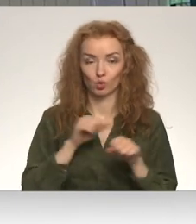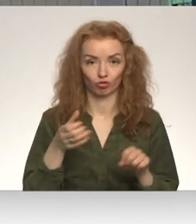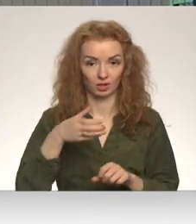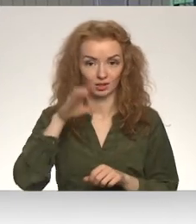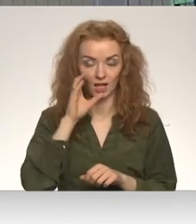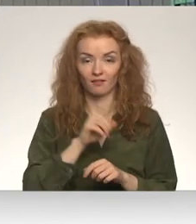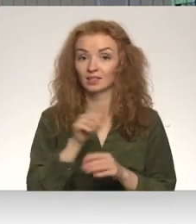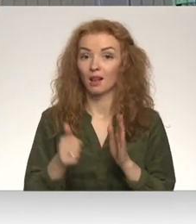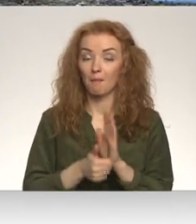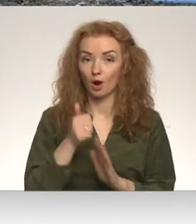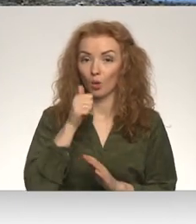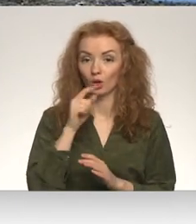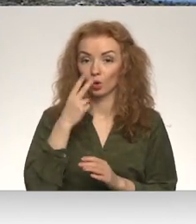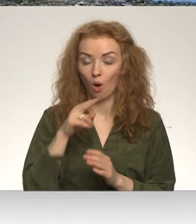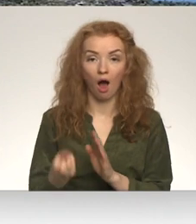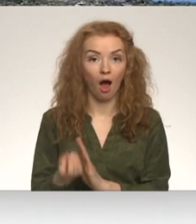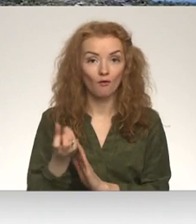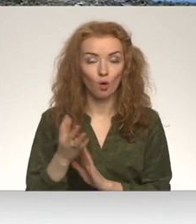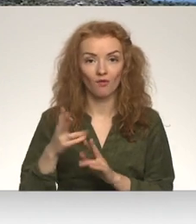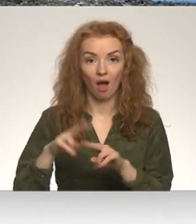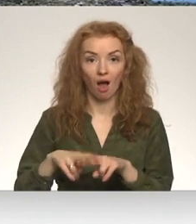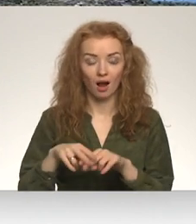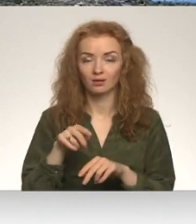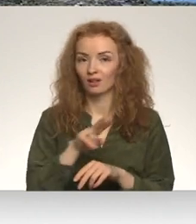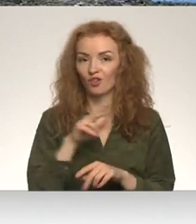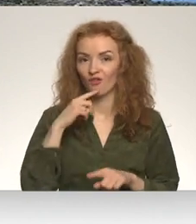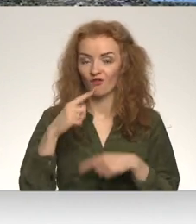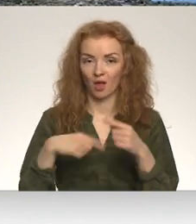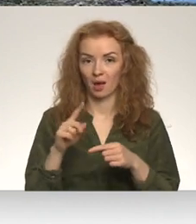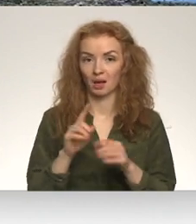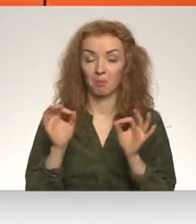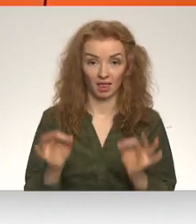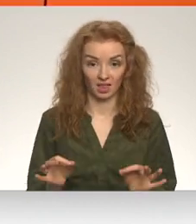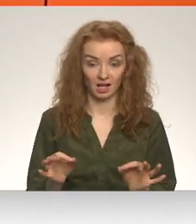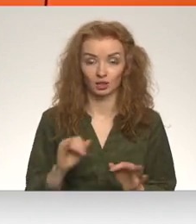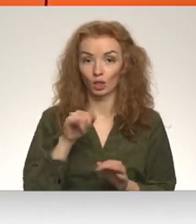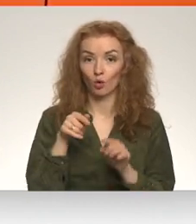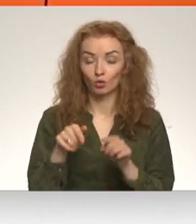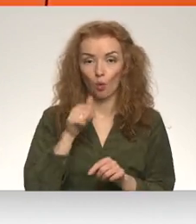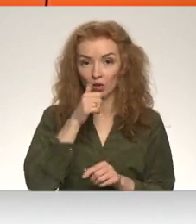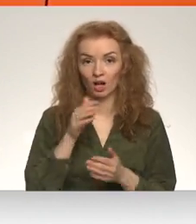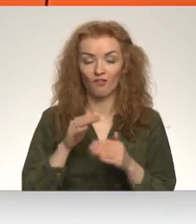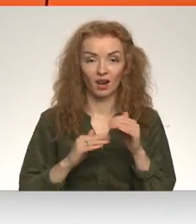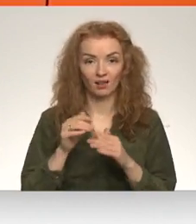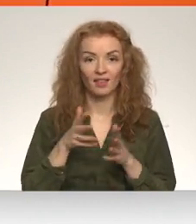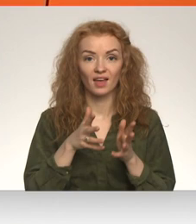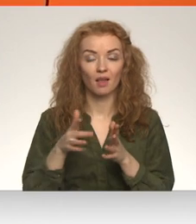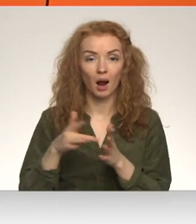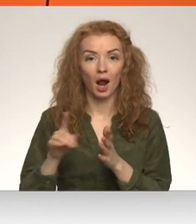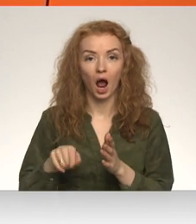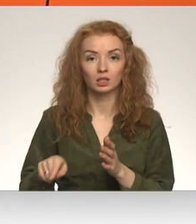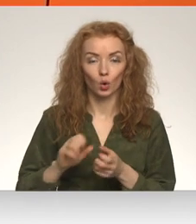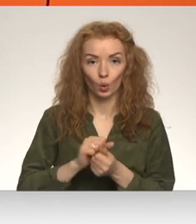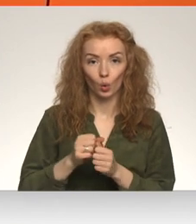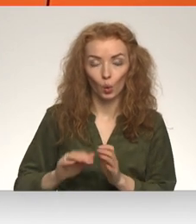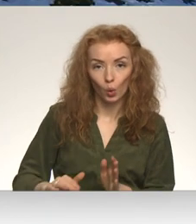ka vislabākais ūdens ir no avota vai akas, tas nevienmēr atbilst patiesībai, jo šo ūdeņu kvalitāti ietekmē grunts ūdeņi.